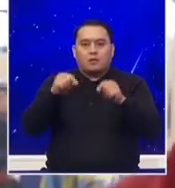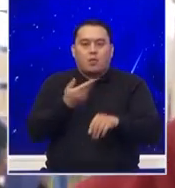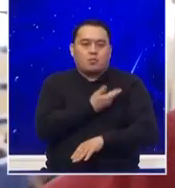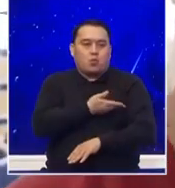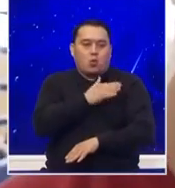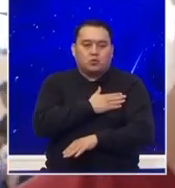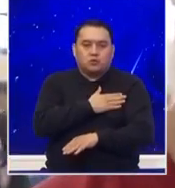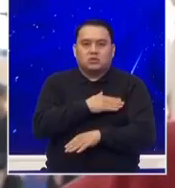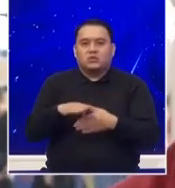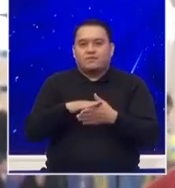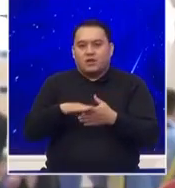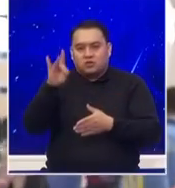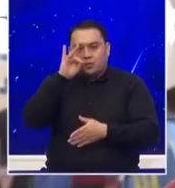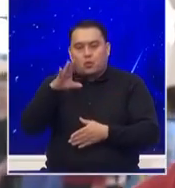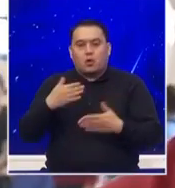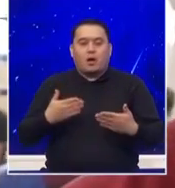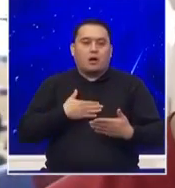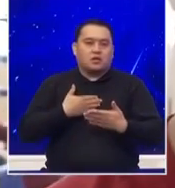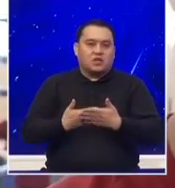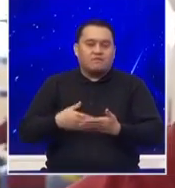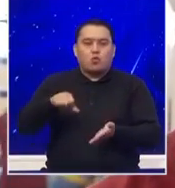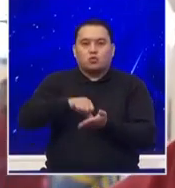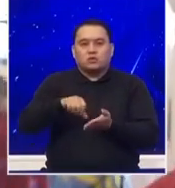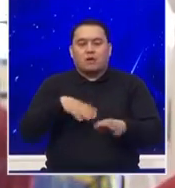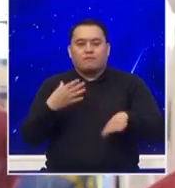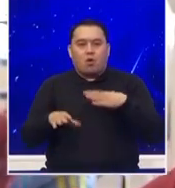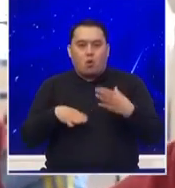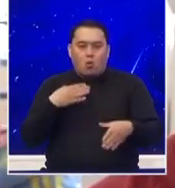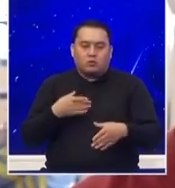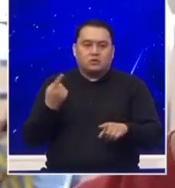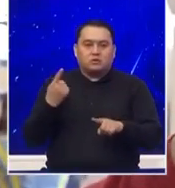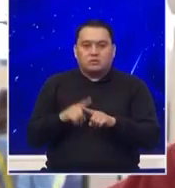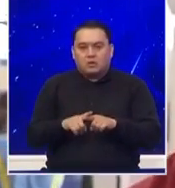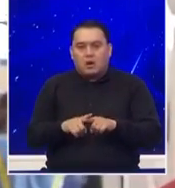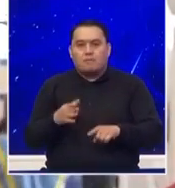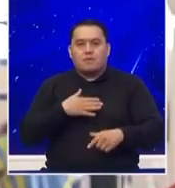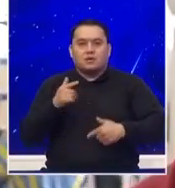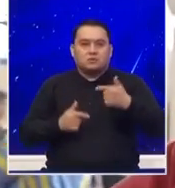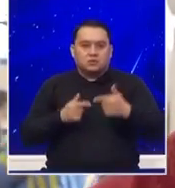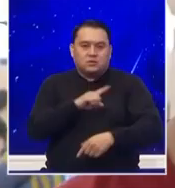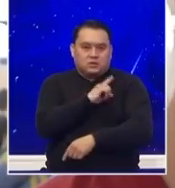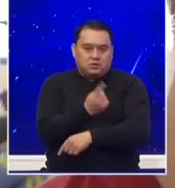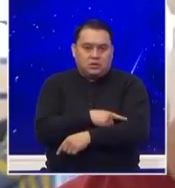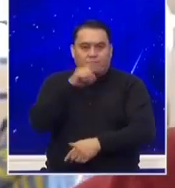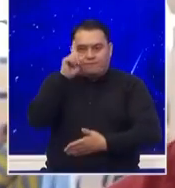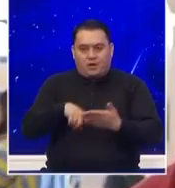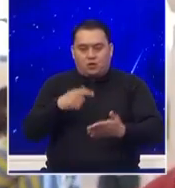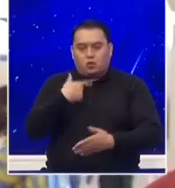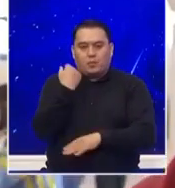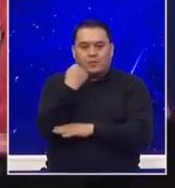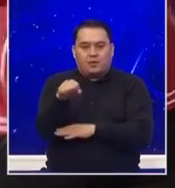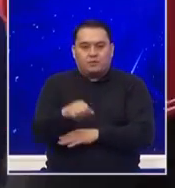Польшу, завоевать звание чемпиона мира. Активно готовлюсь на снарядах, отрабатываю ударную технику. Мои соперники очень сильные, но я верю в свою